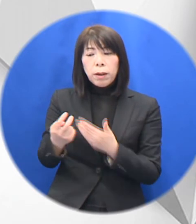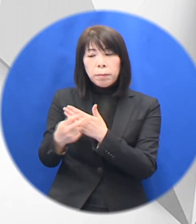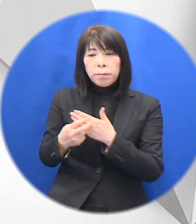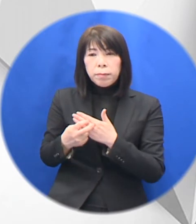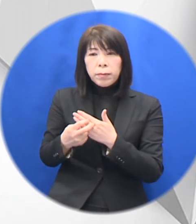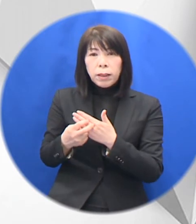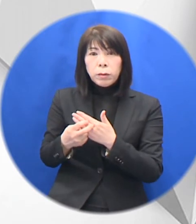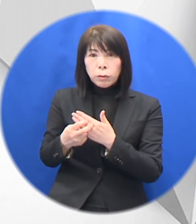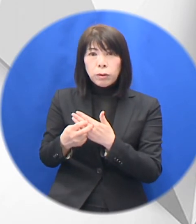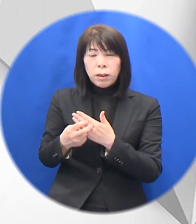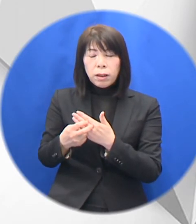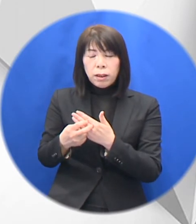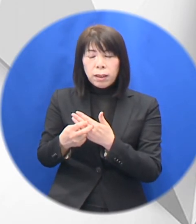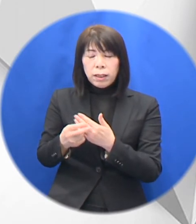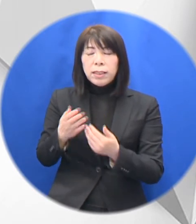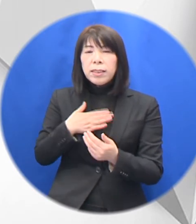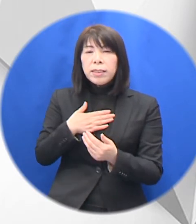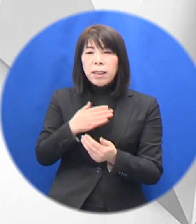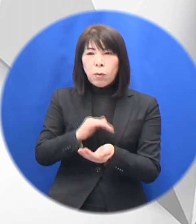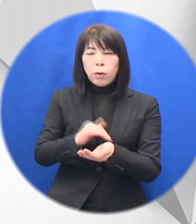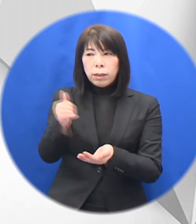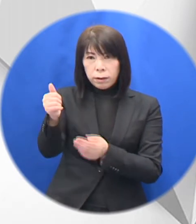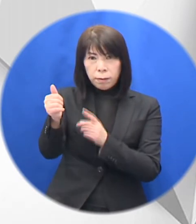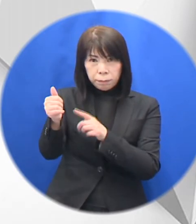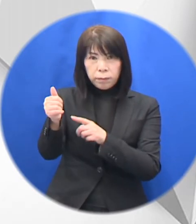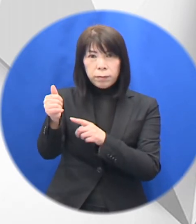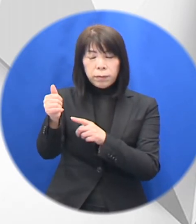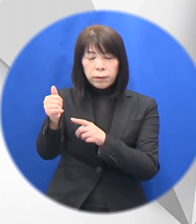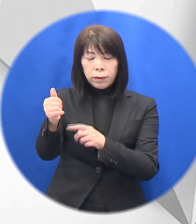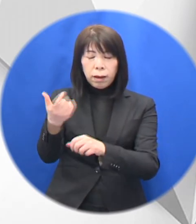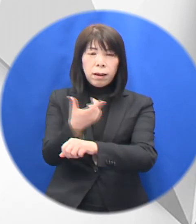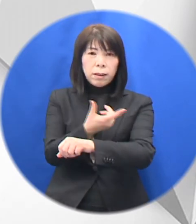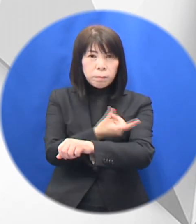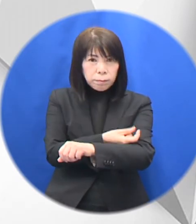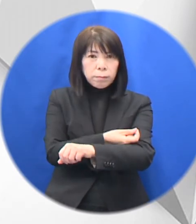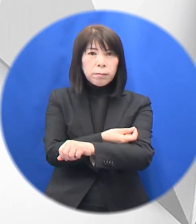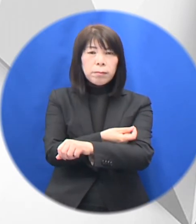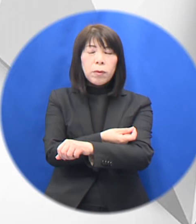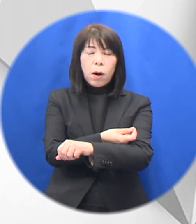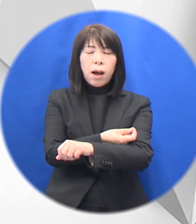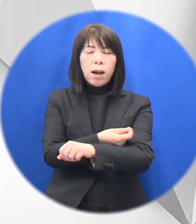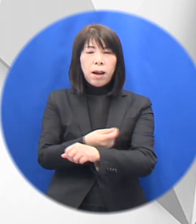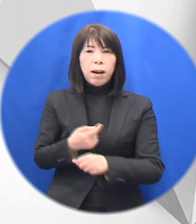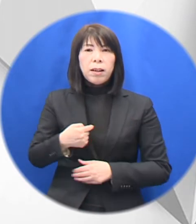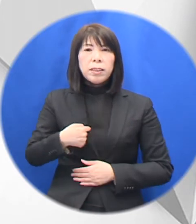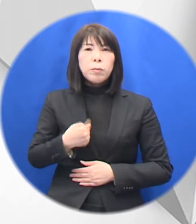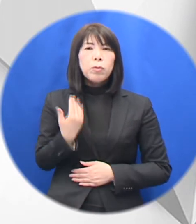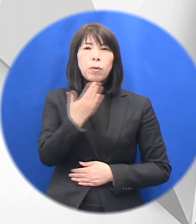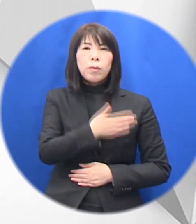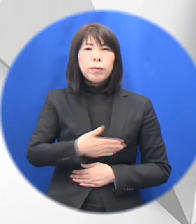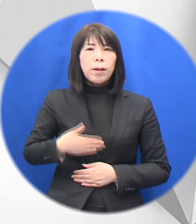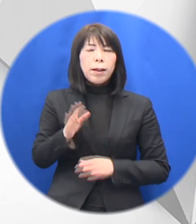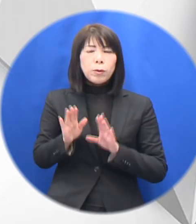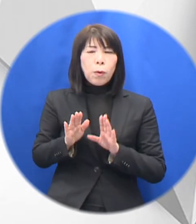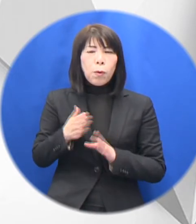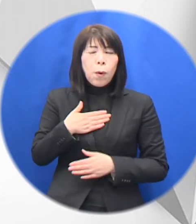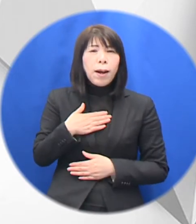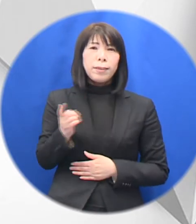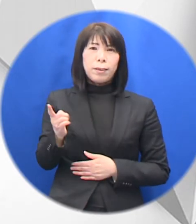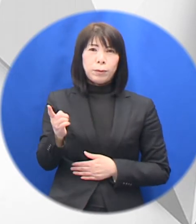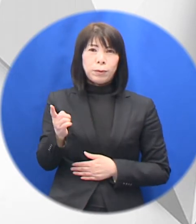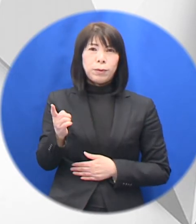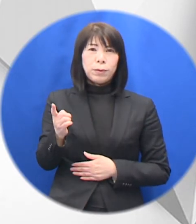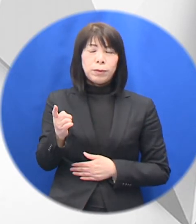つけのお医者さん、でそこでですね、ワクチン接種をしていただくというのは、普段からのその方の体調っていうのがよく分かってるわけですよ